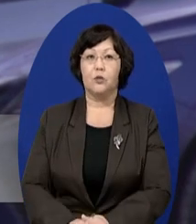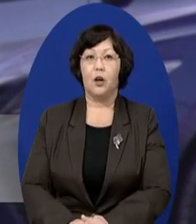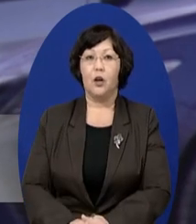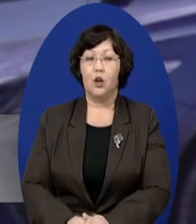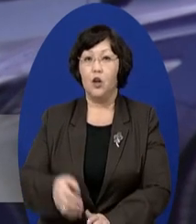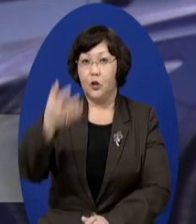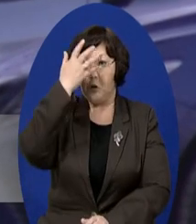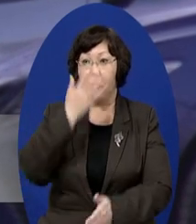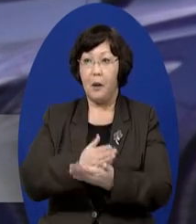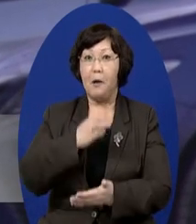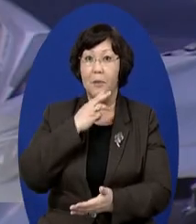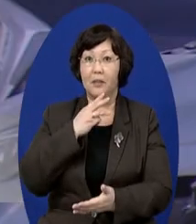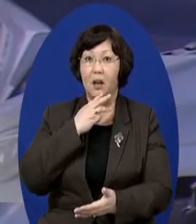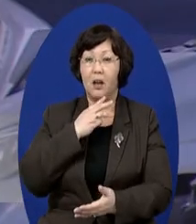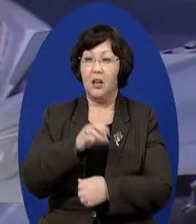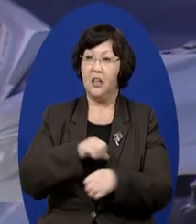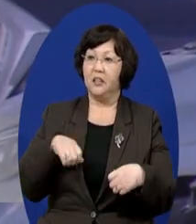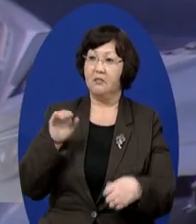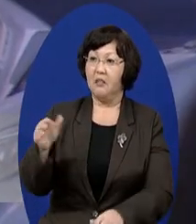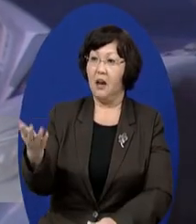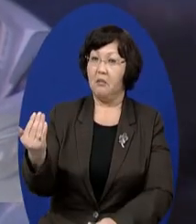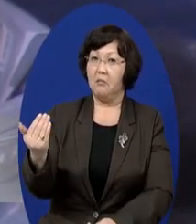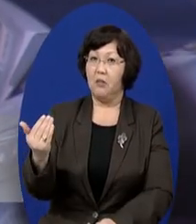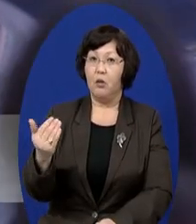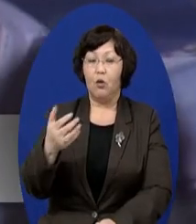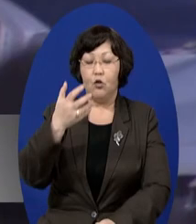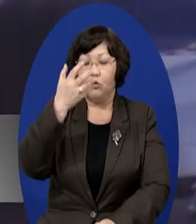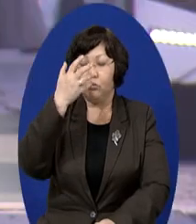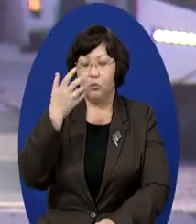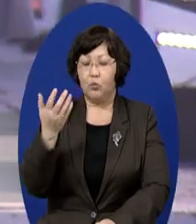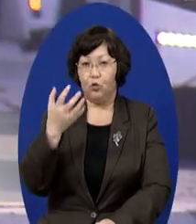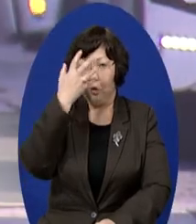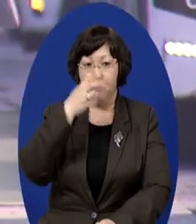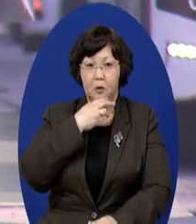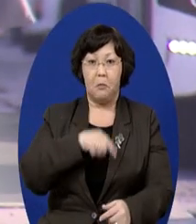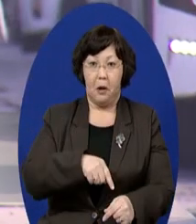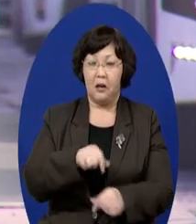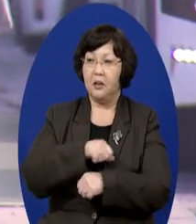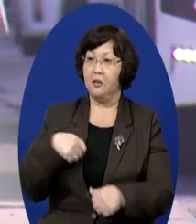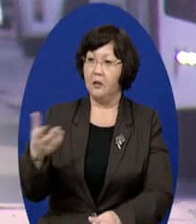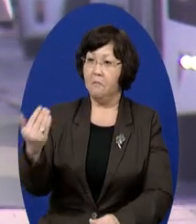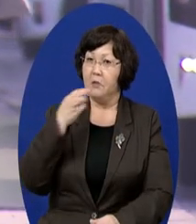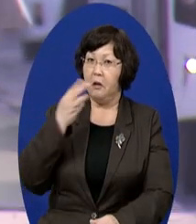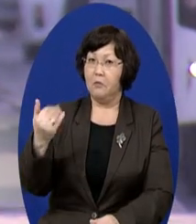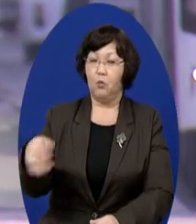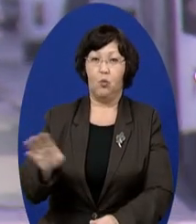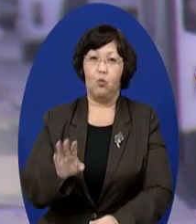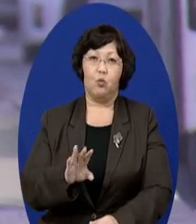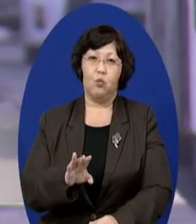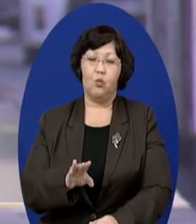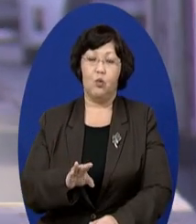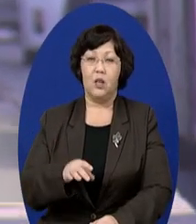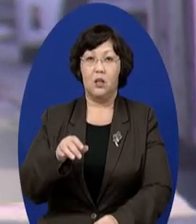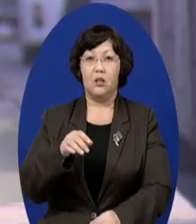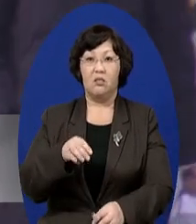эхлээд төрд байгаа мэдээллийг иргэнээс нэхэхгүй гэсэн логик тендер шалгаруулалтанд бас хамаарч явахаар байна. Мөн тендер шалгаруулалтанд иргэд